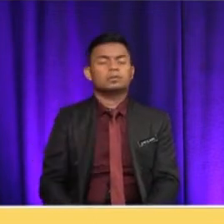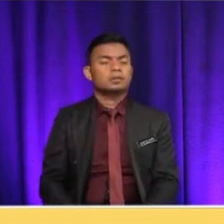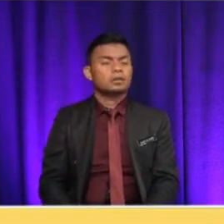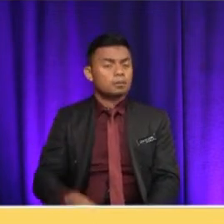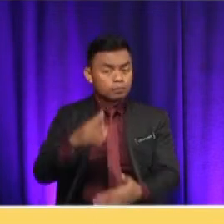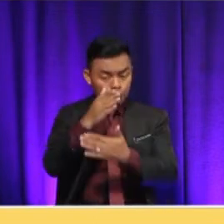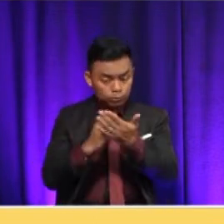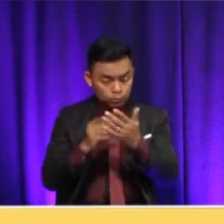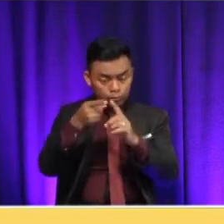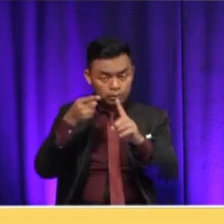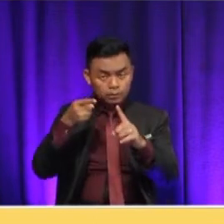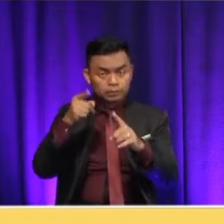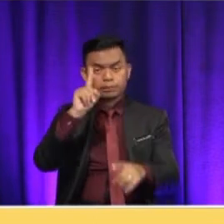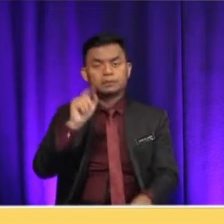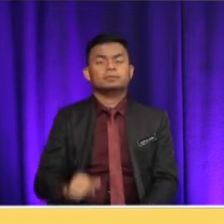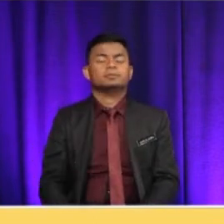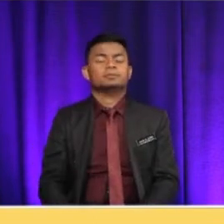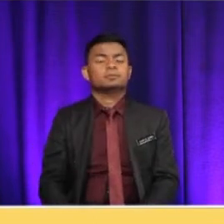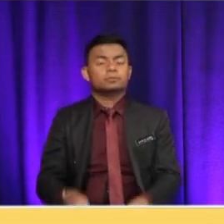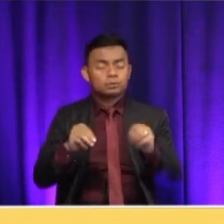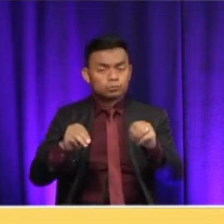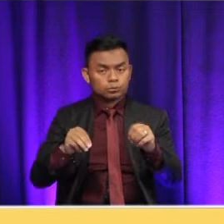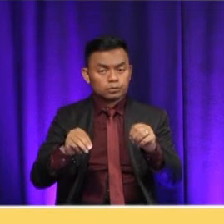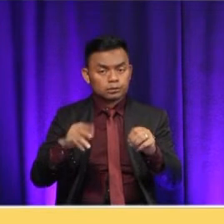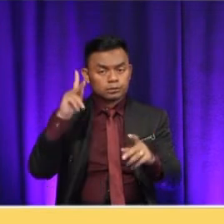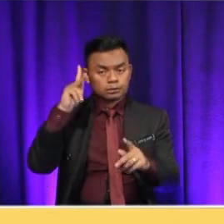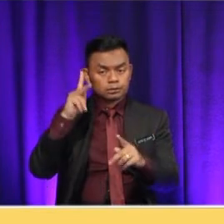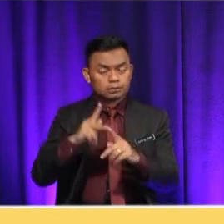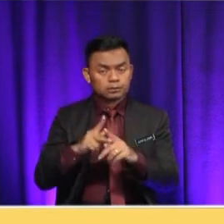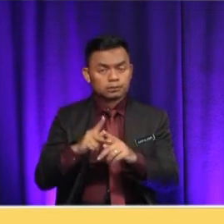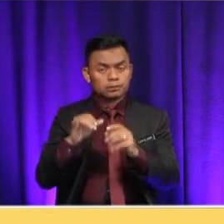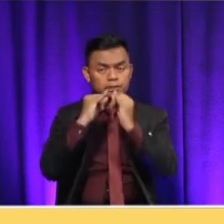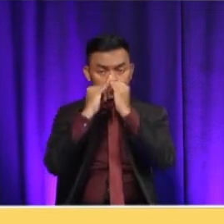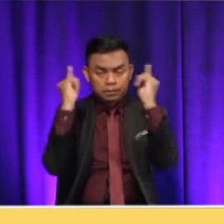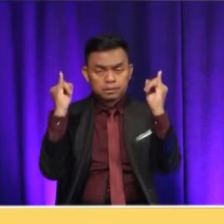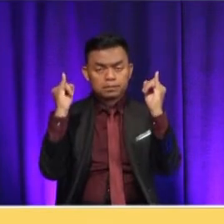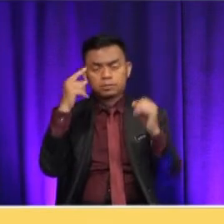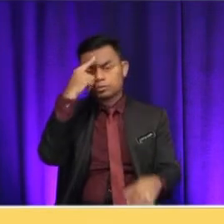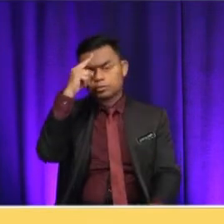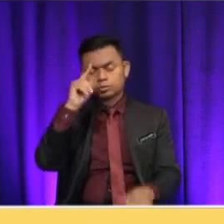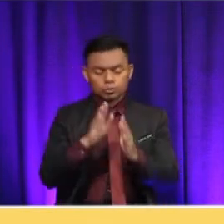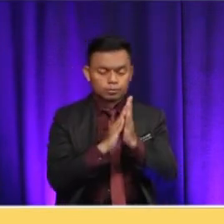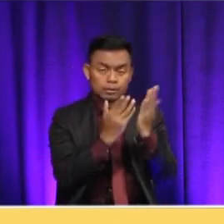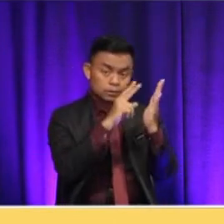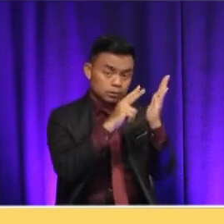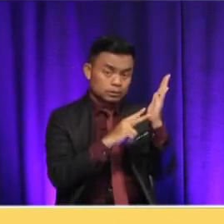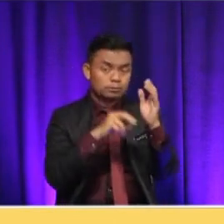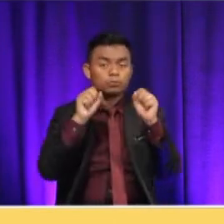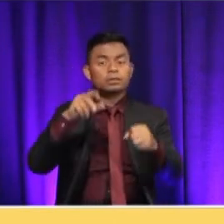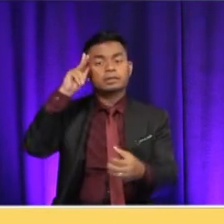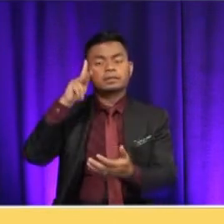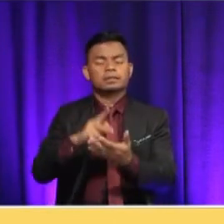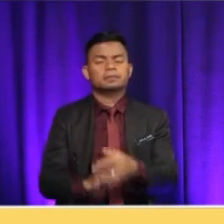daripada mana. Ini murid kena jelas lah, kena sentiasa baca, nanti boleh kenal pasti.